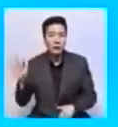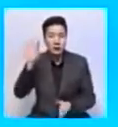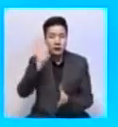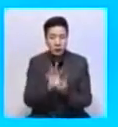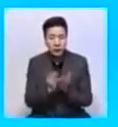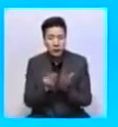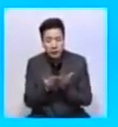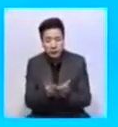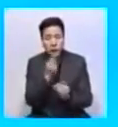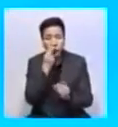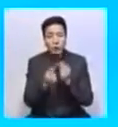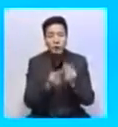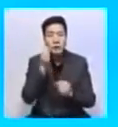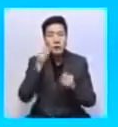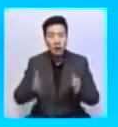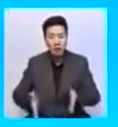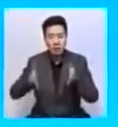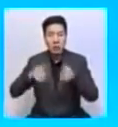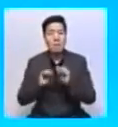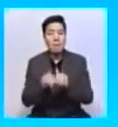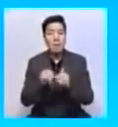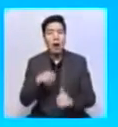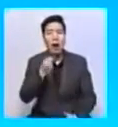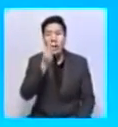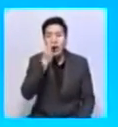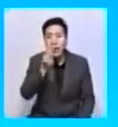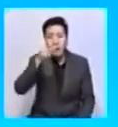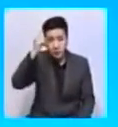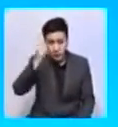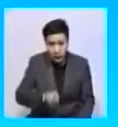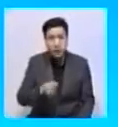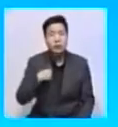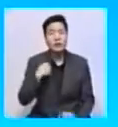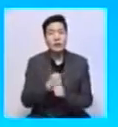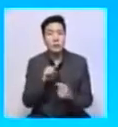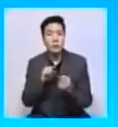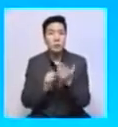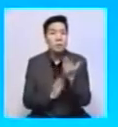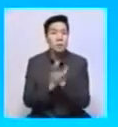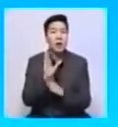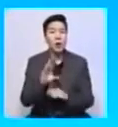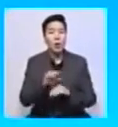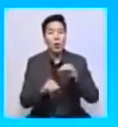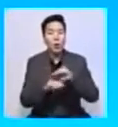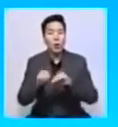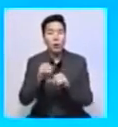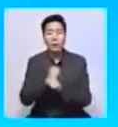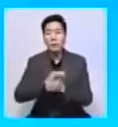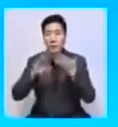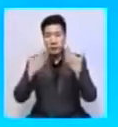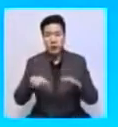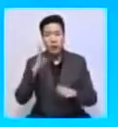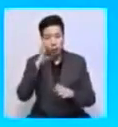เพื่อไปเยี่ยมชมโครงการบ้านมั่นคงคลองลาดพร้าวเพื่อให้เห็นเป็นรูปธรรมนะครับและผลสำเร็จของโครงการที่ดำเนินการไปแล้ว